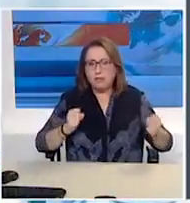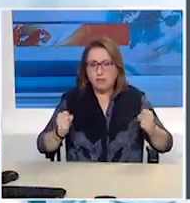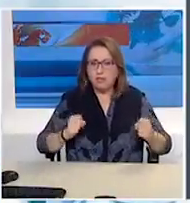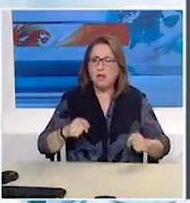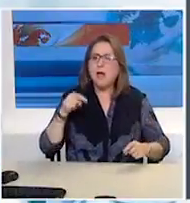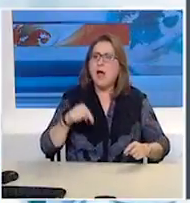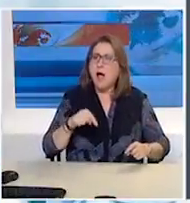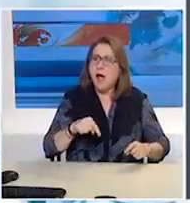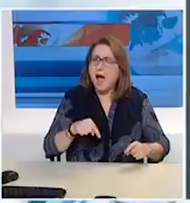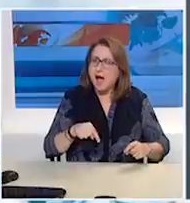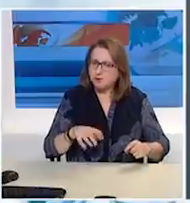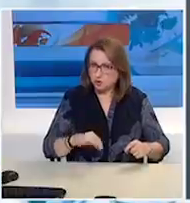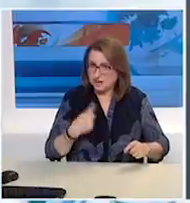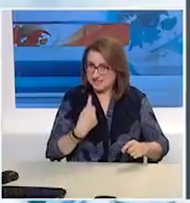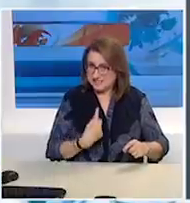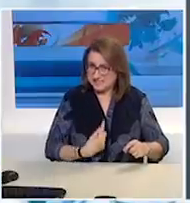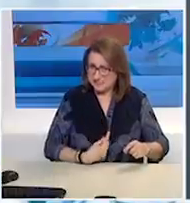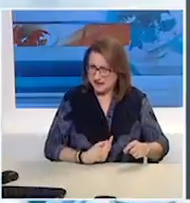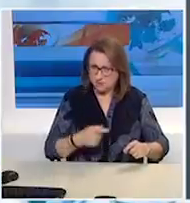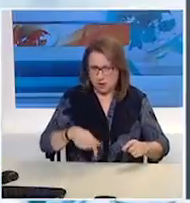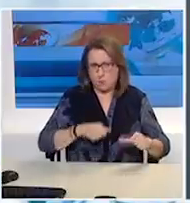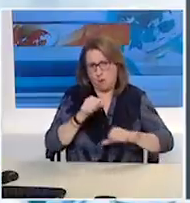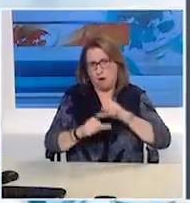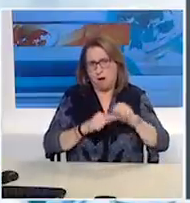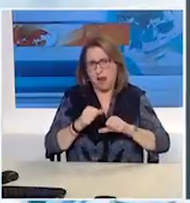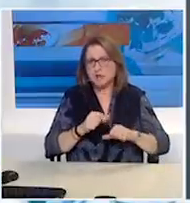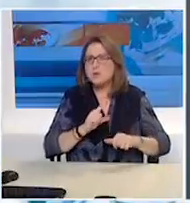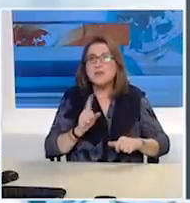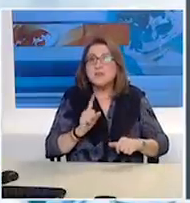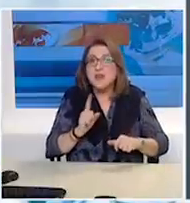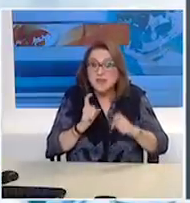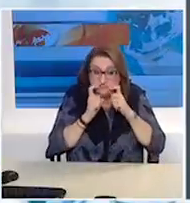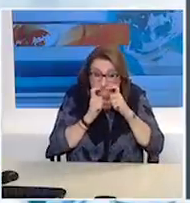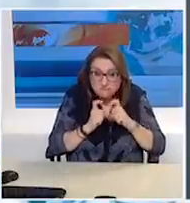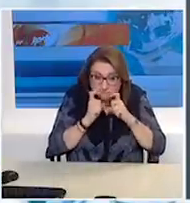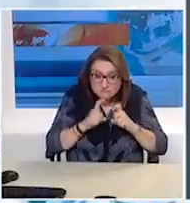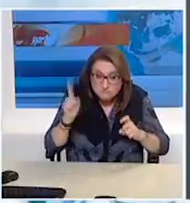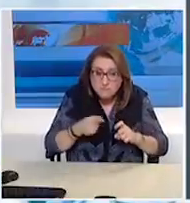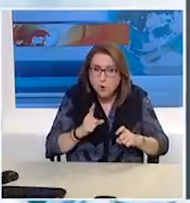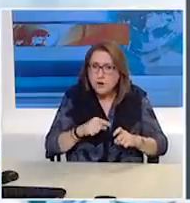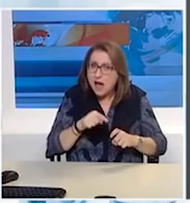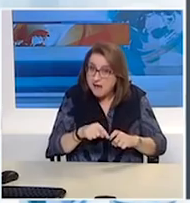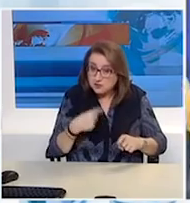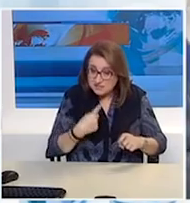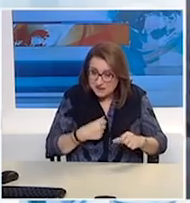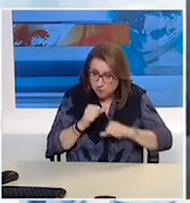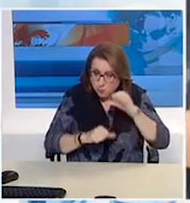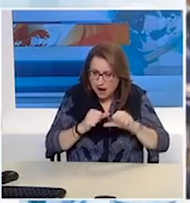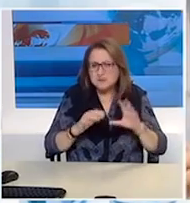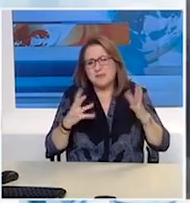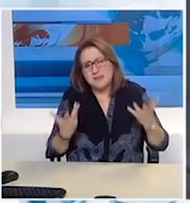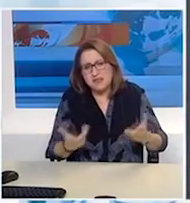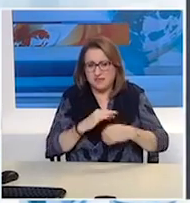είναι καταναγκαστικό μέτρο. Είναι μέτρο προστασίας της υγείας μας και της υγείας των διπλανών μας. Σας ευχαριστώ. Ευχαριστούμε, κύριε